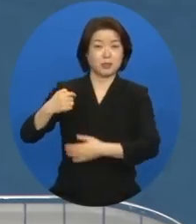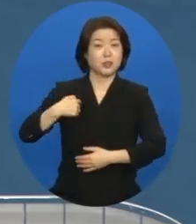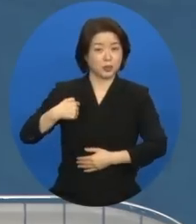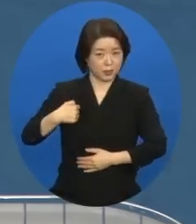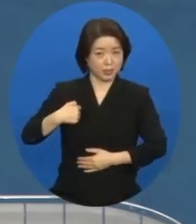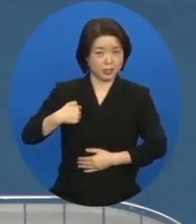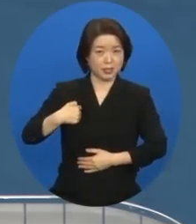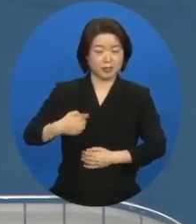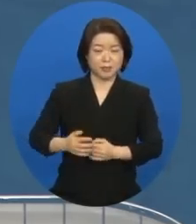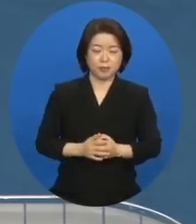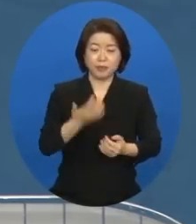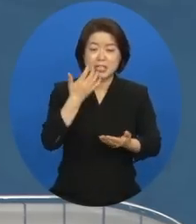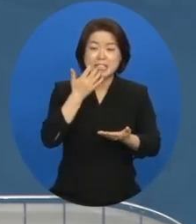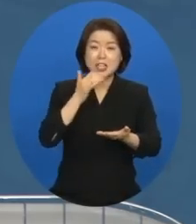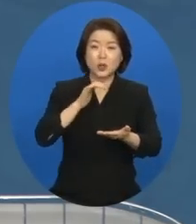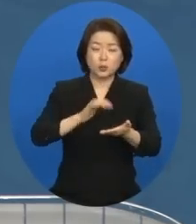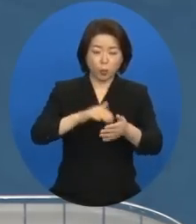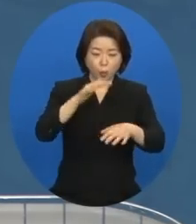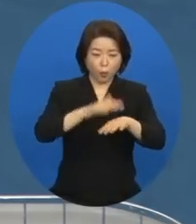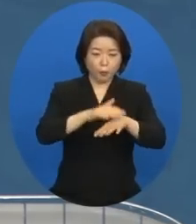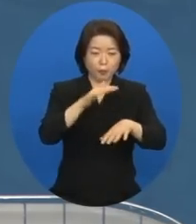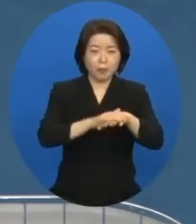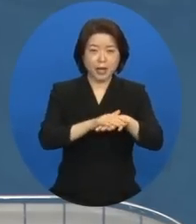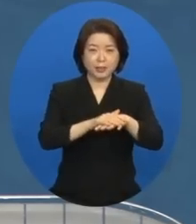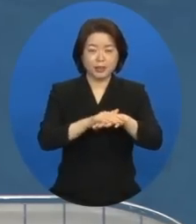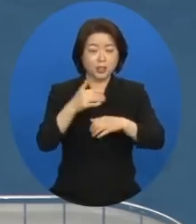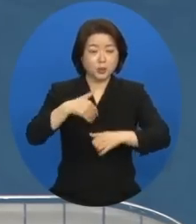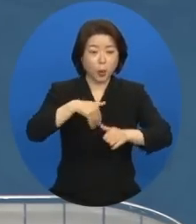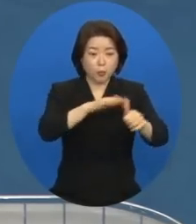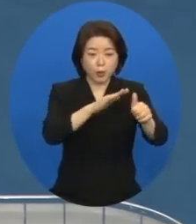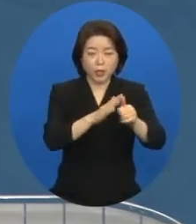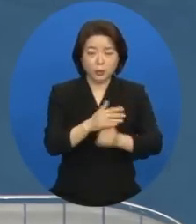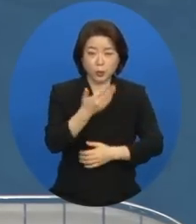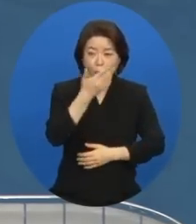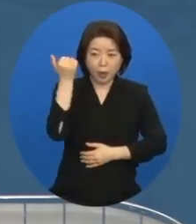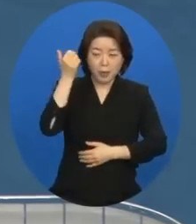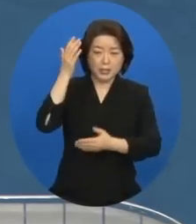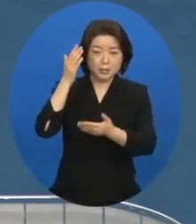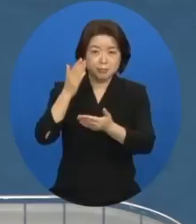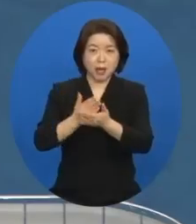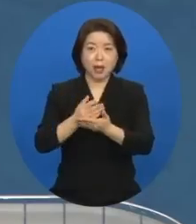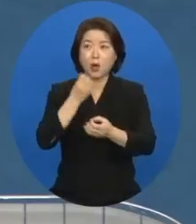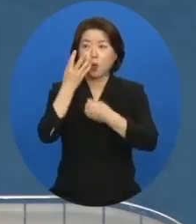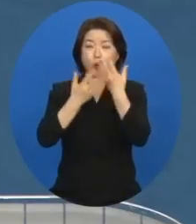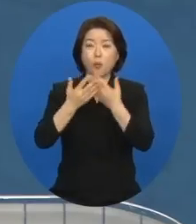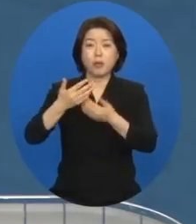저에게서 돌짝밭 사명을 외면하지 않겠다, 그런 고백을 하게 하셨어요.